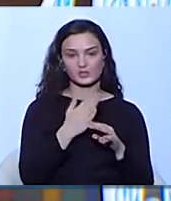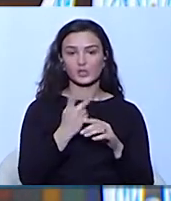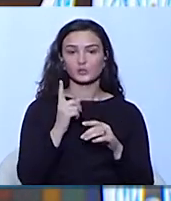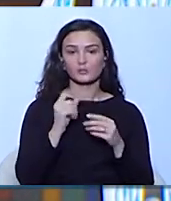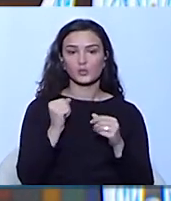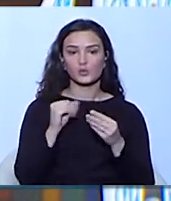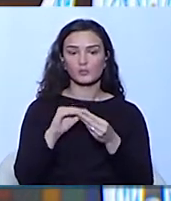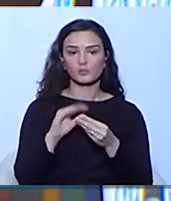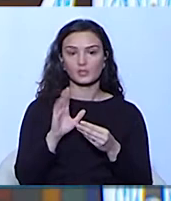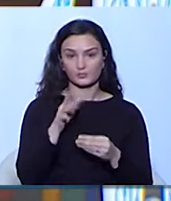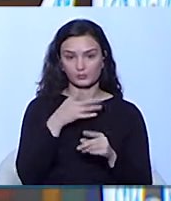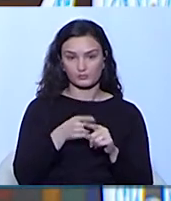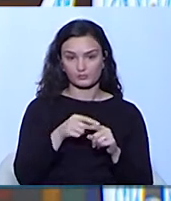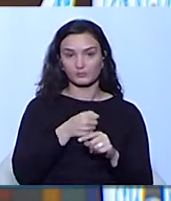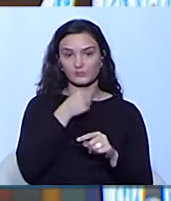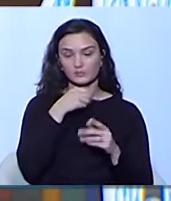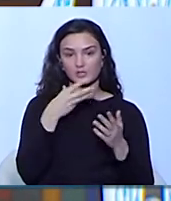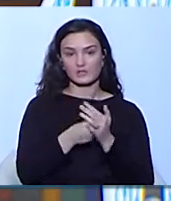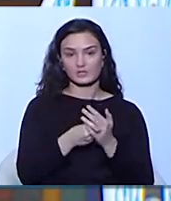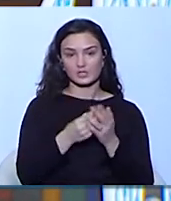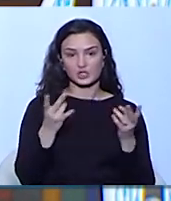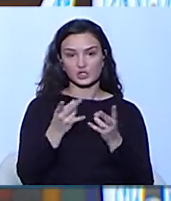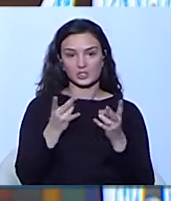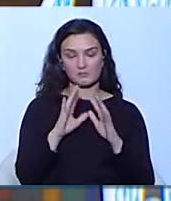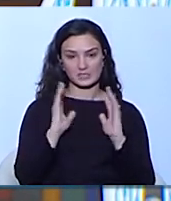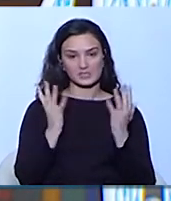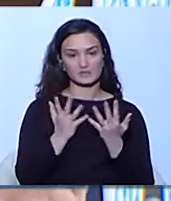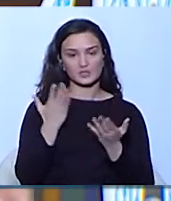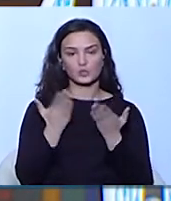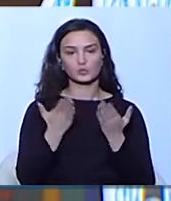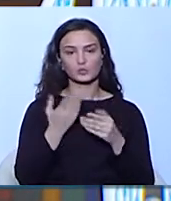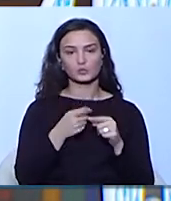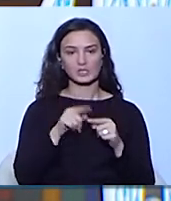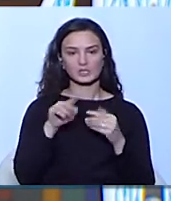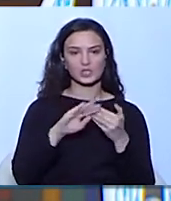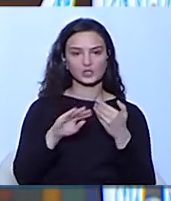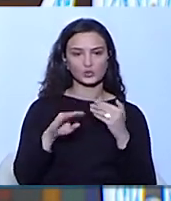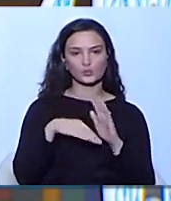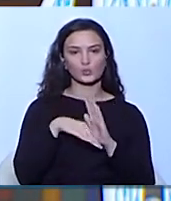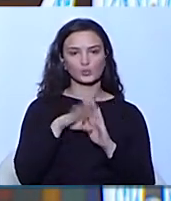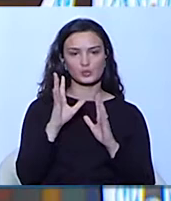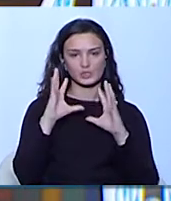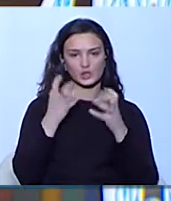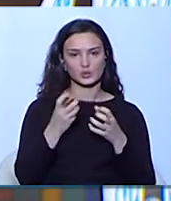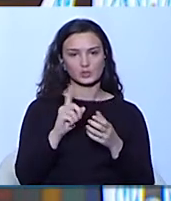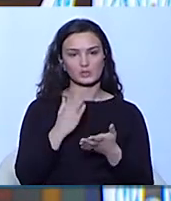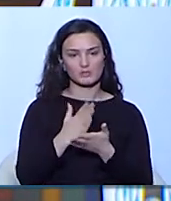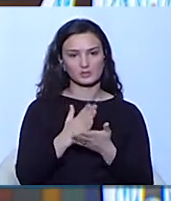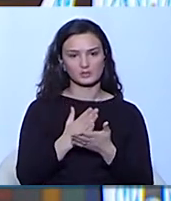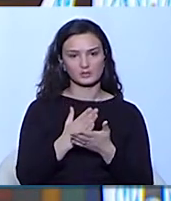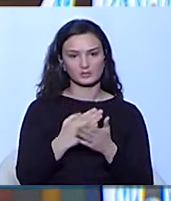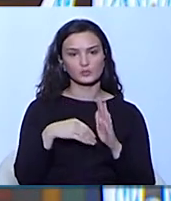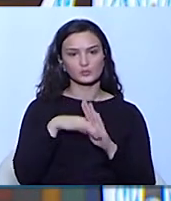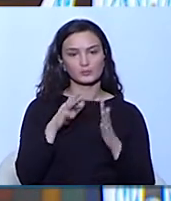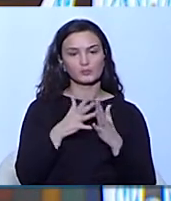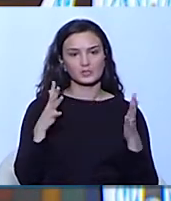გაქრა? იმიტომ რომ მოზარდია და თავისი პირადი სივრცე სჭირდება, თუ ეს დაშორება უფრო სერიოზული რამ არის?